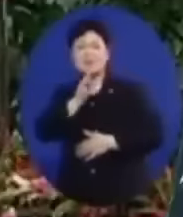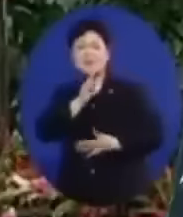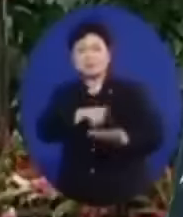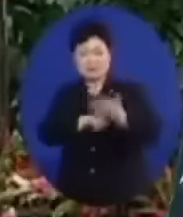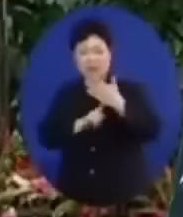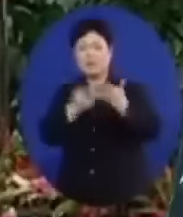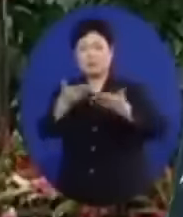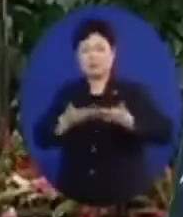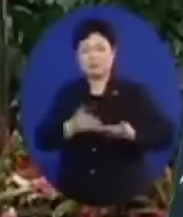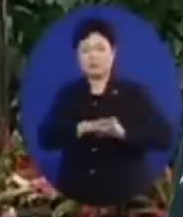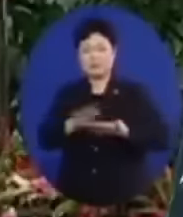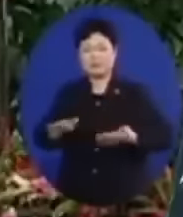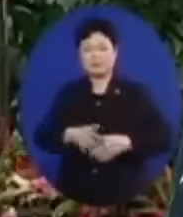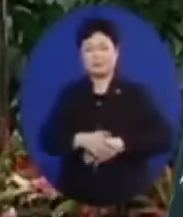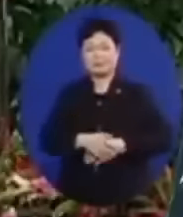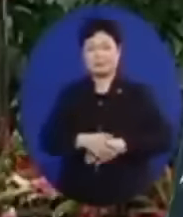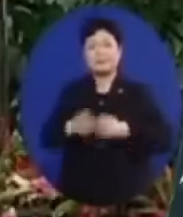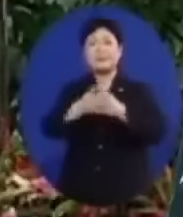그러므로